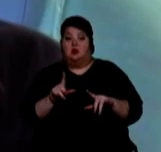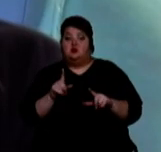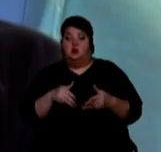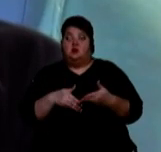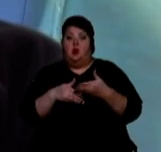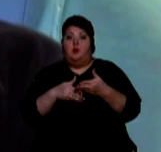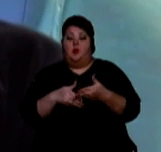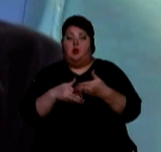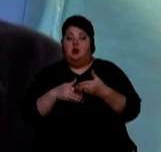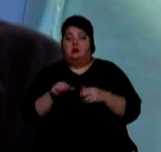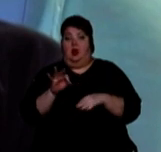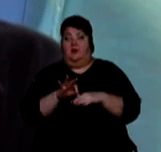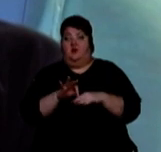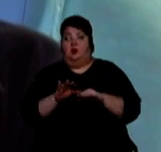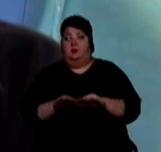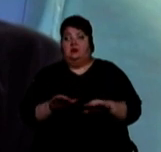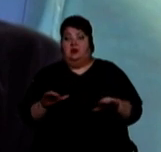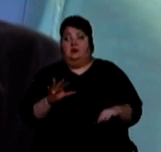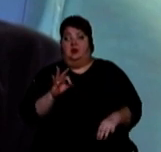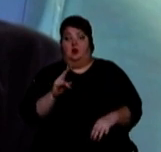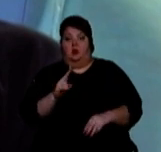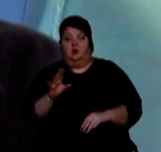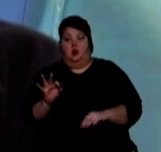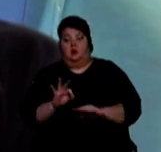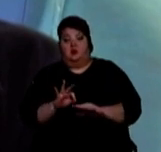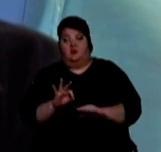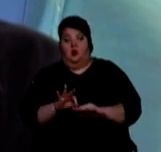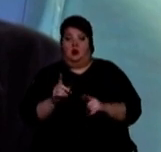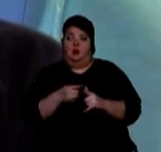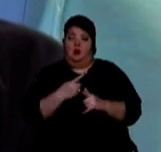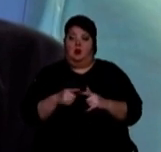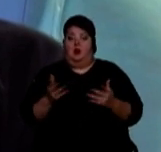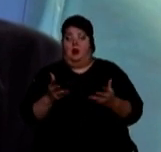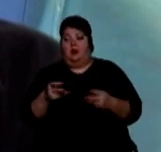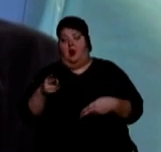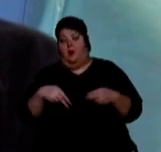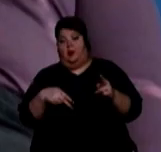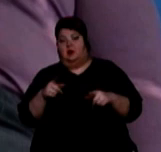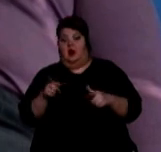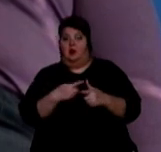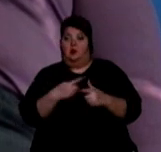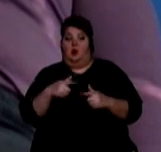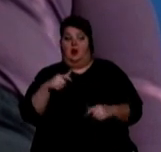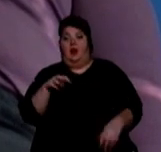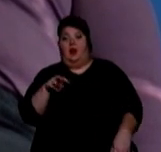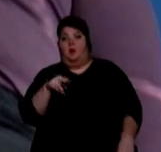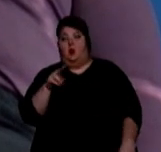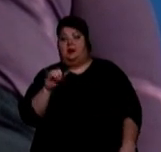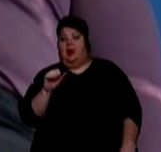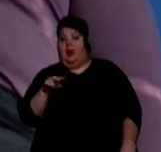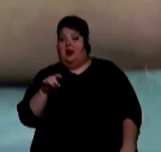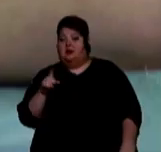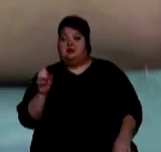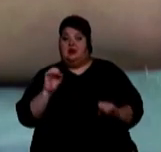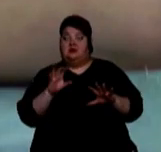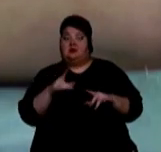допомогти хворим дітям на онкологію або на якісь операції, або на гемодіаліз. Здати кров приїхала